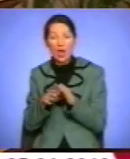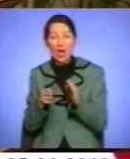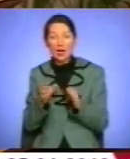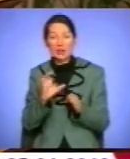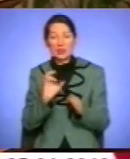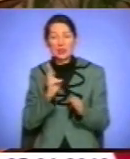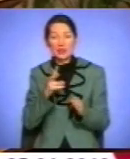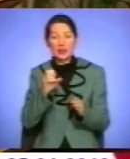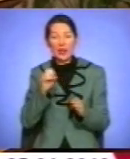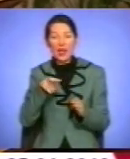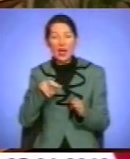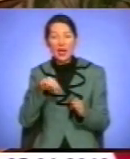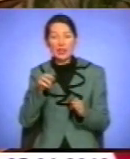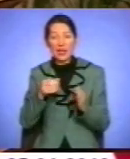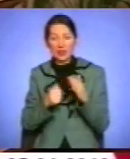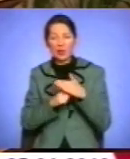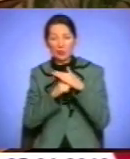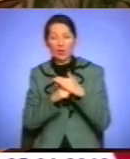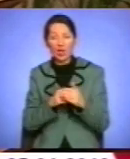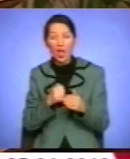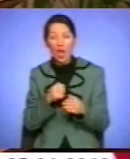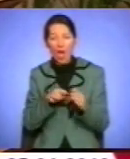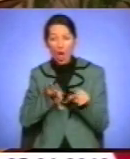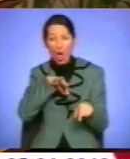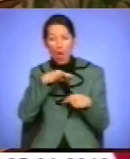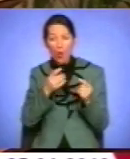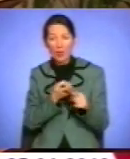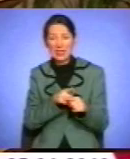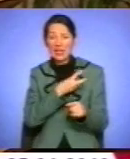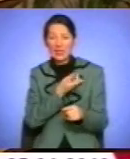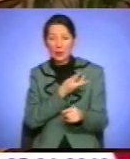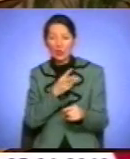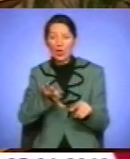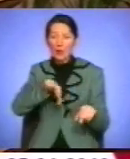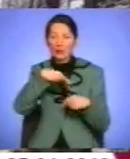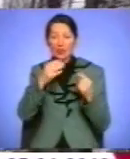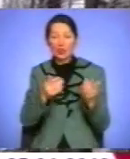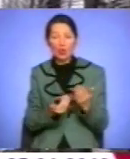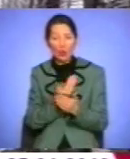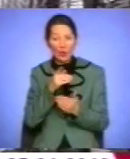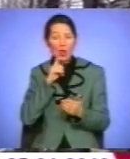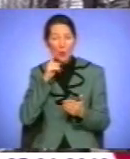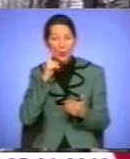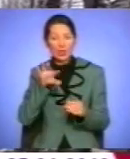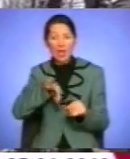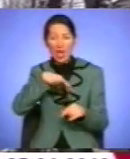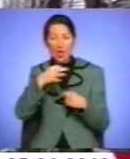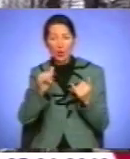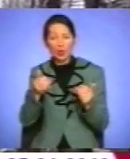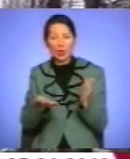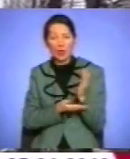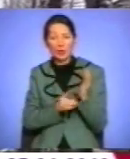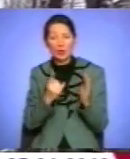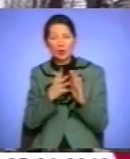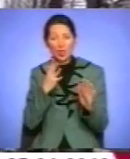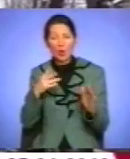Це спричиняє, стимулює приріст нових молодих пагонів у дерев. У першу чергу підрізають сухі